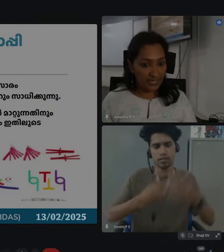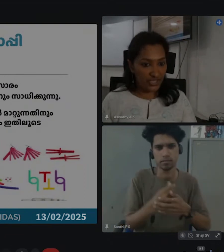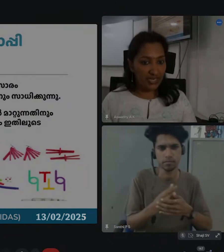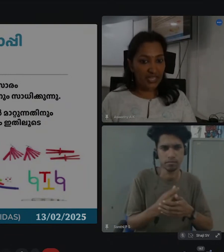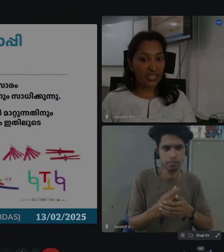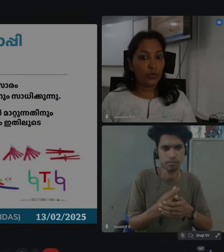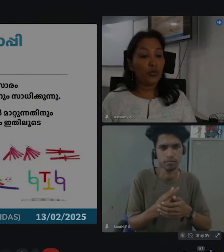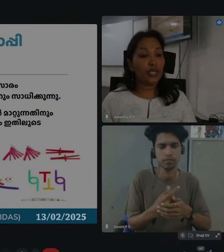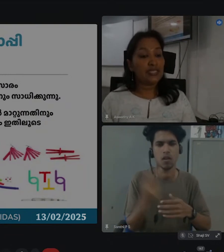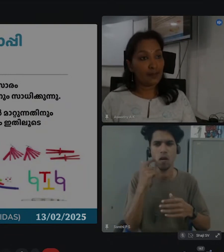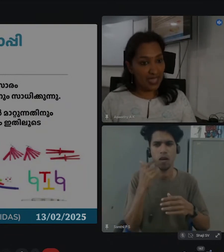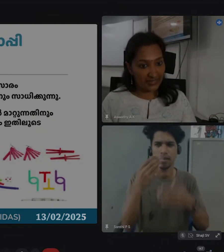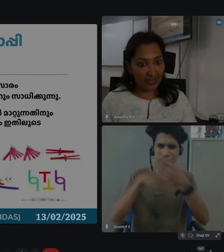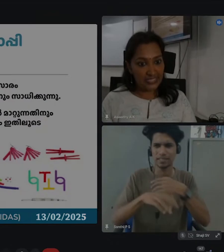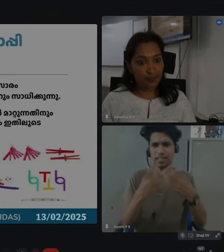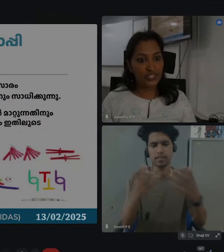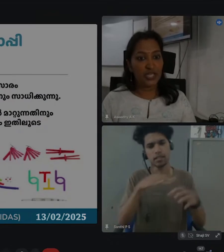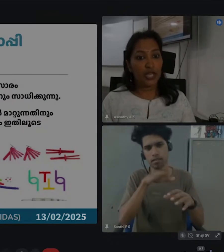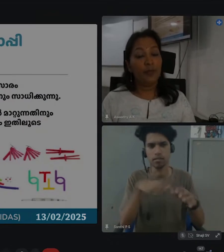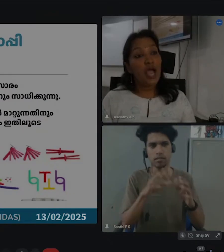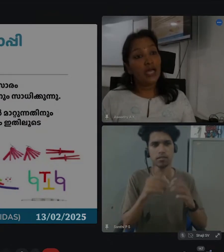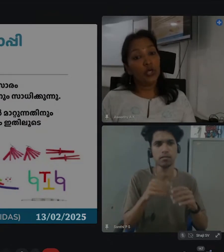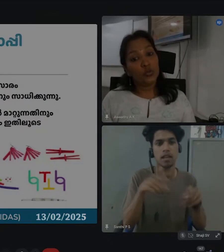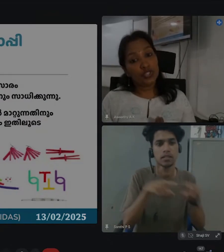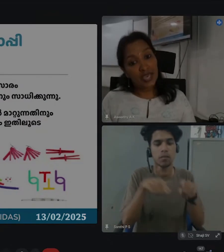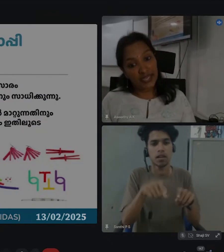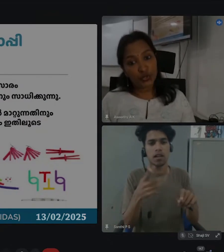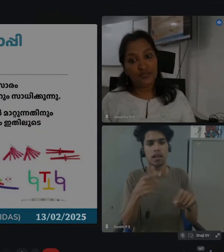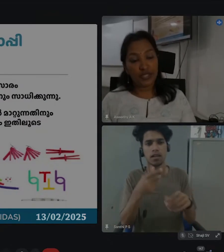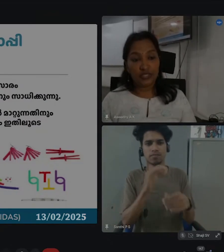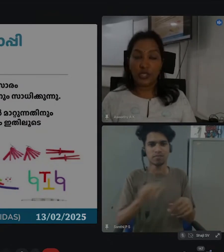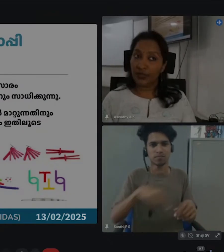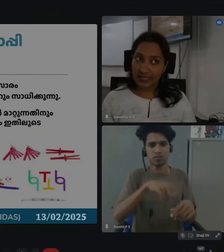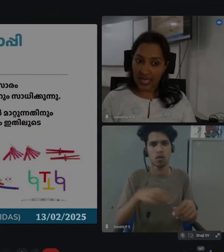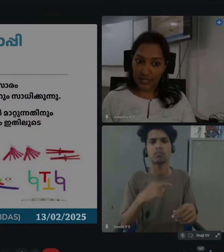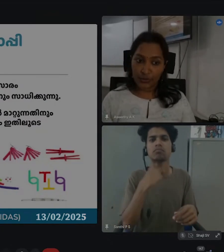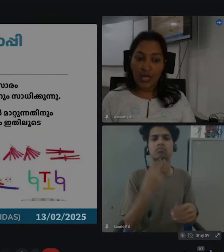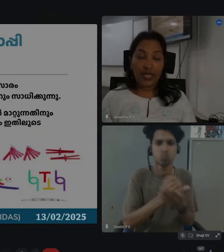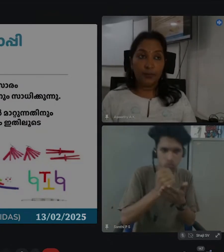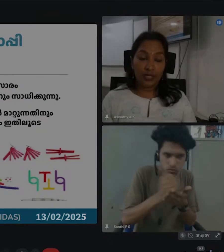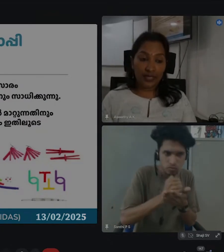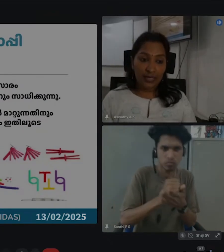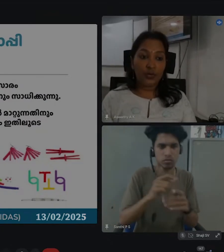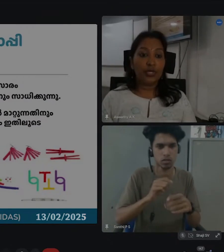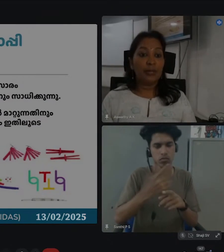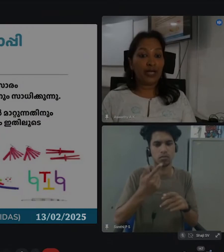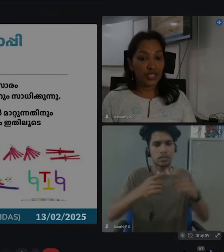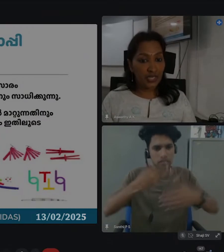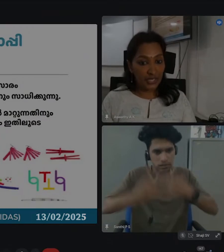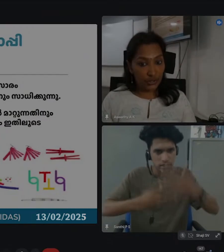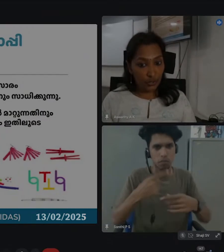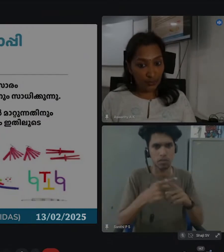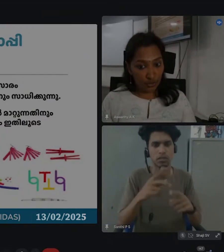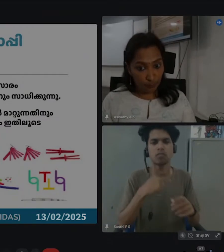പ്രത്യേക പരിശീലന രീതിയിലൂടെ കുട്ടിയുടെ സംസാരത്തെ വികസിപ്പിച്ചെടുക്കാനും അതിലുള്ള ഉച്ചാരണ ശുദ്ധി വരുത്തുന്നതിനും ഇത് സഹായിക്കുന്നു. ഇതുപോലെ തന്നെ കുട്ടിയുടെ